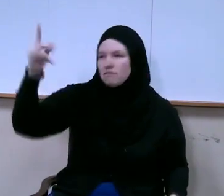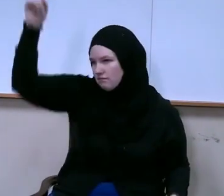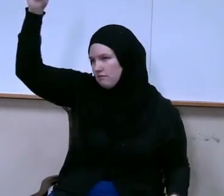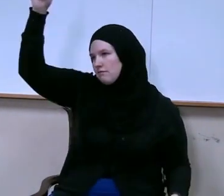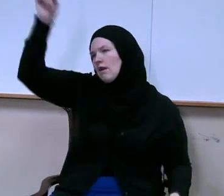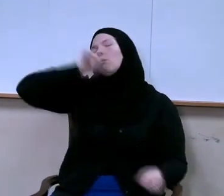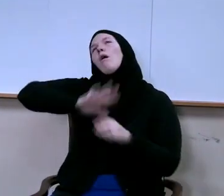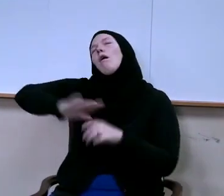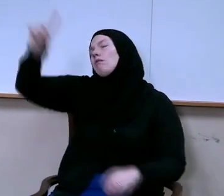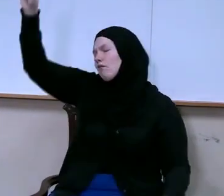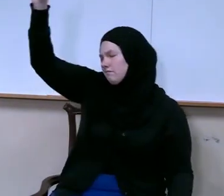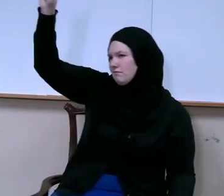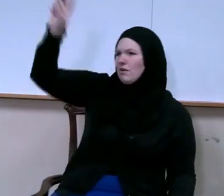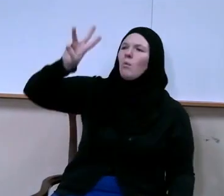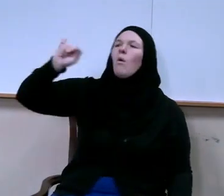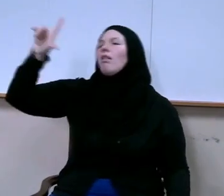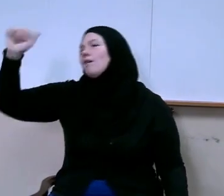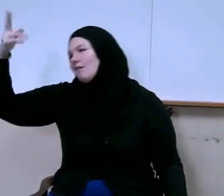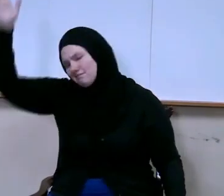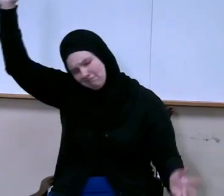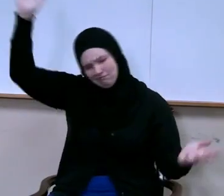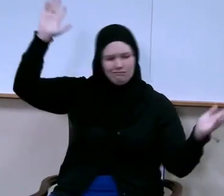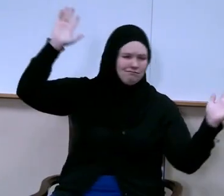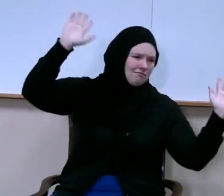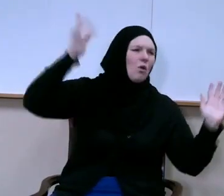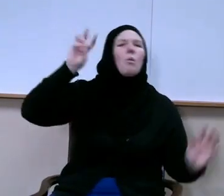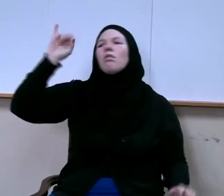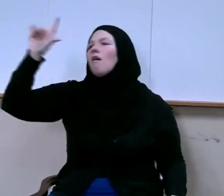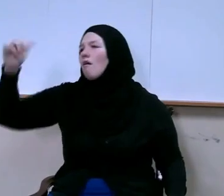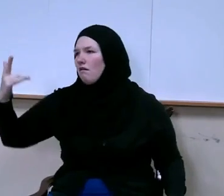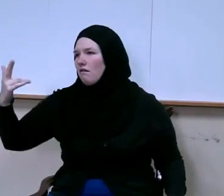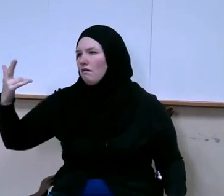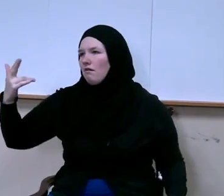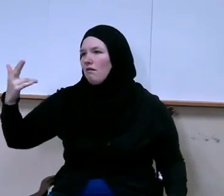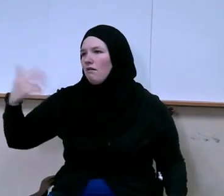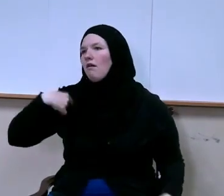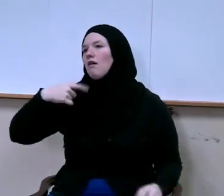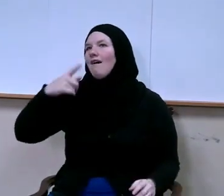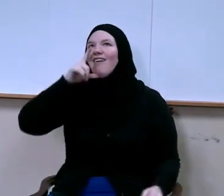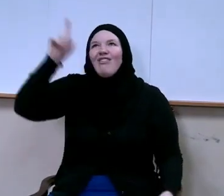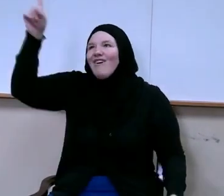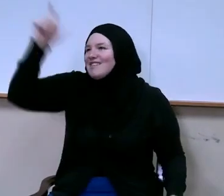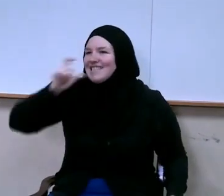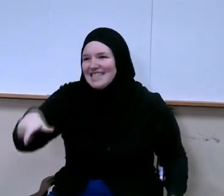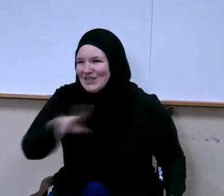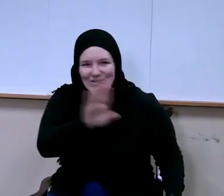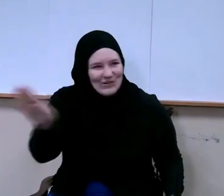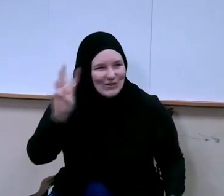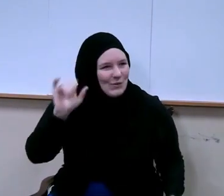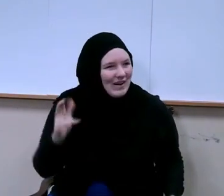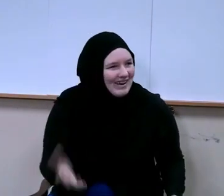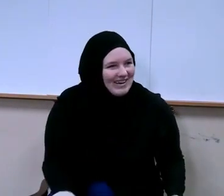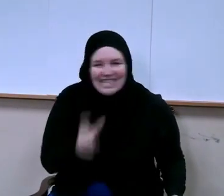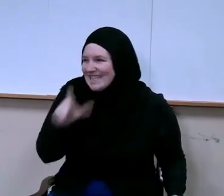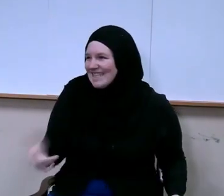العظيم والله العظيم ثلاثة أقسم بالله العظيم. All of these swearings, Allah doesn't need it. That is